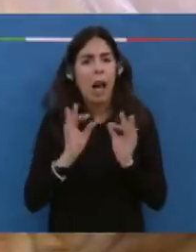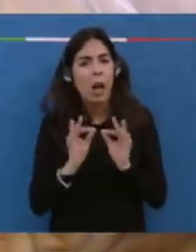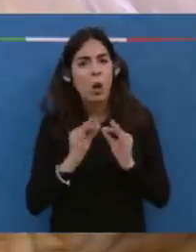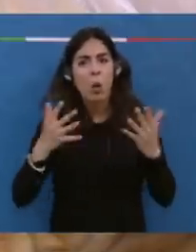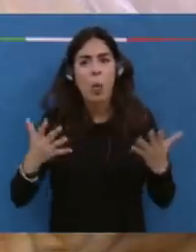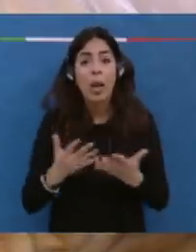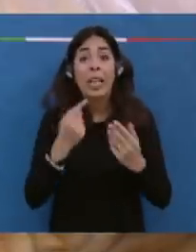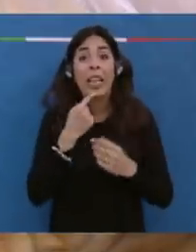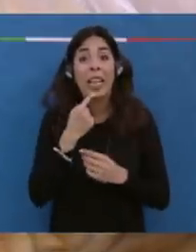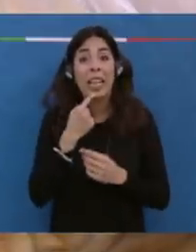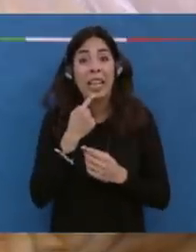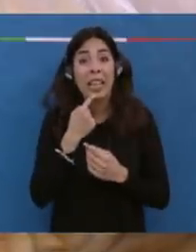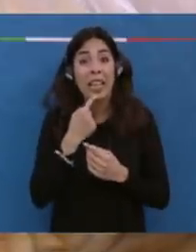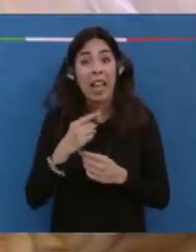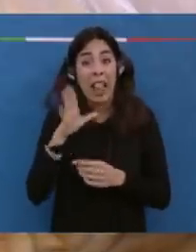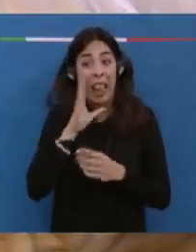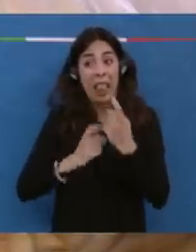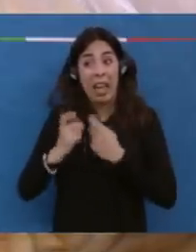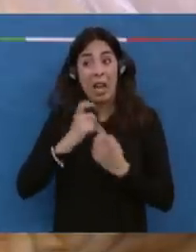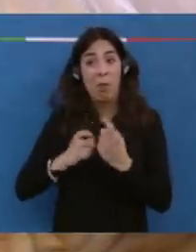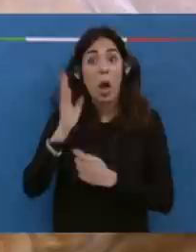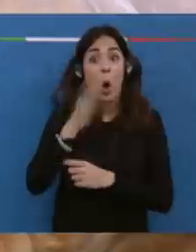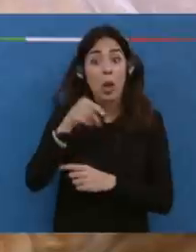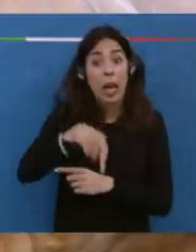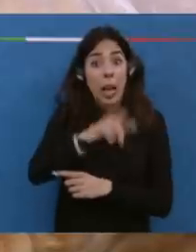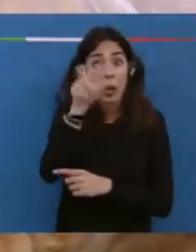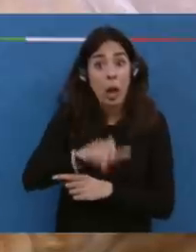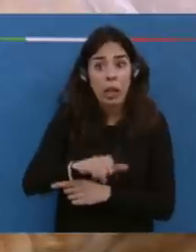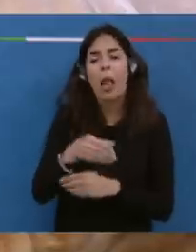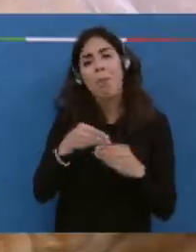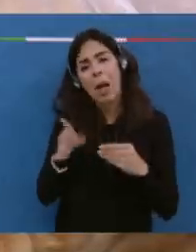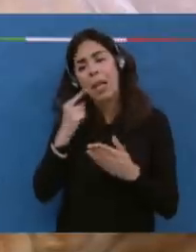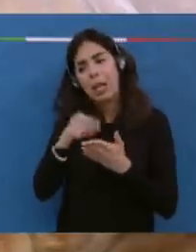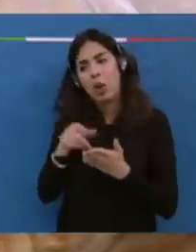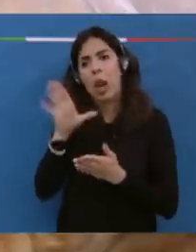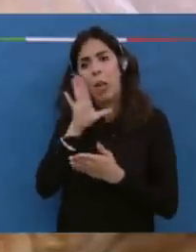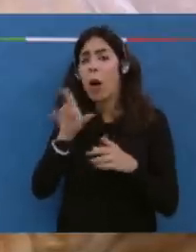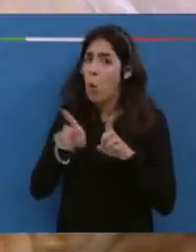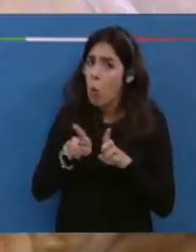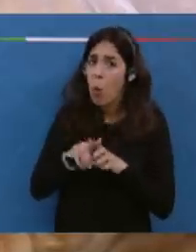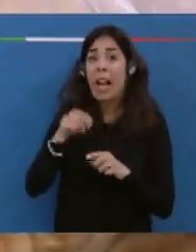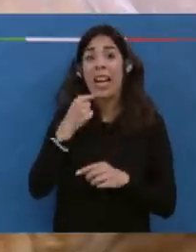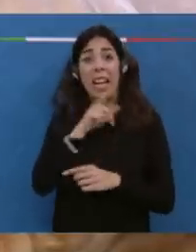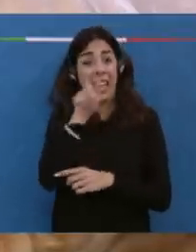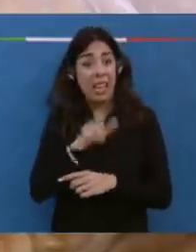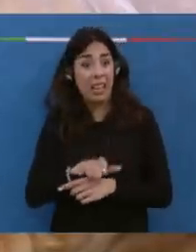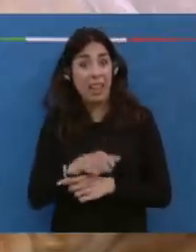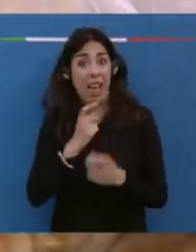condannati nei due paesi ha ris per scontare la pena il resto della pena nel paese d'origine d'origine